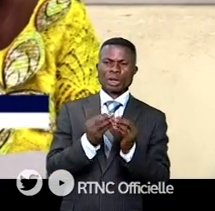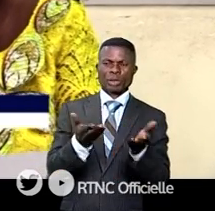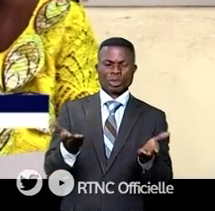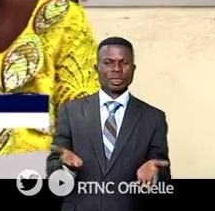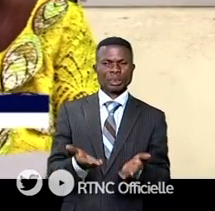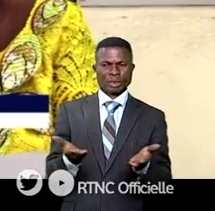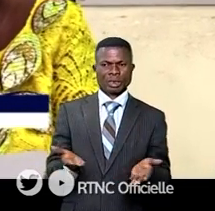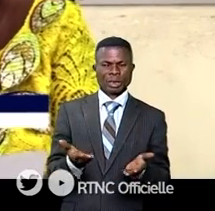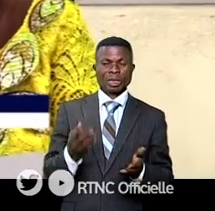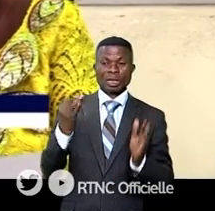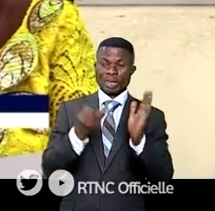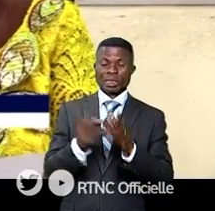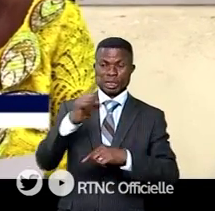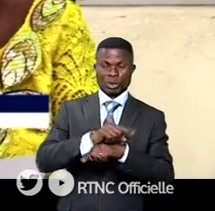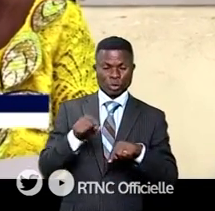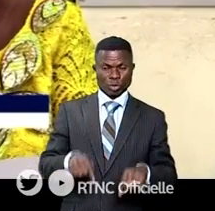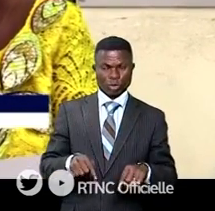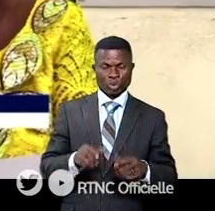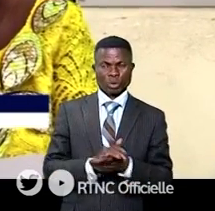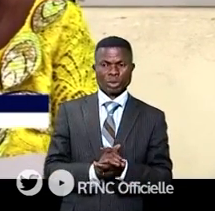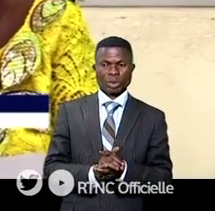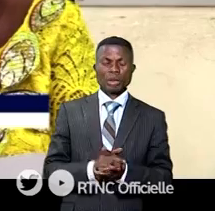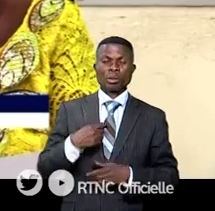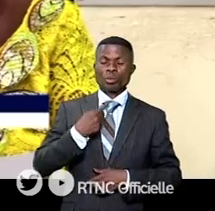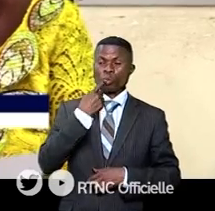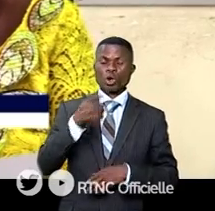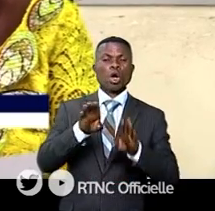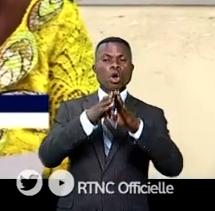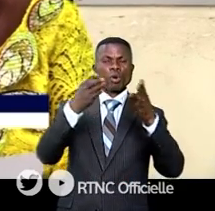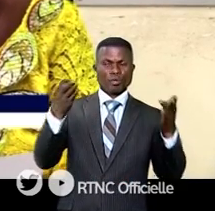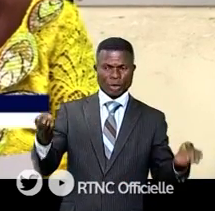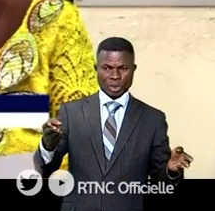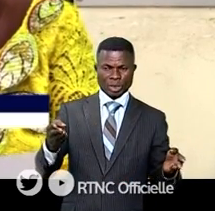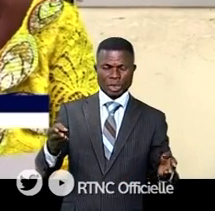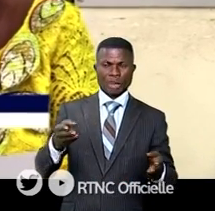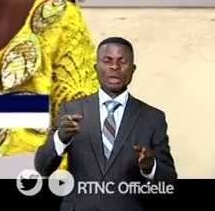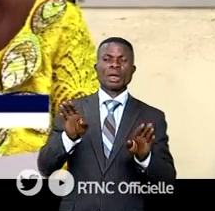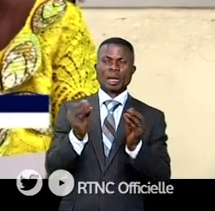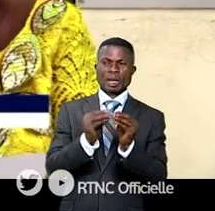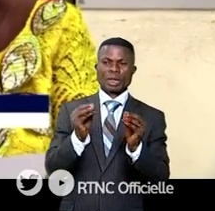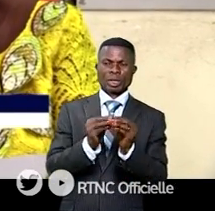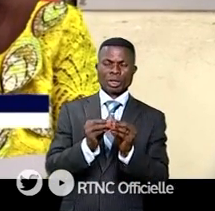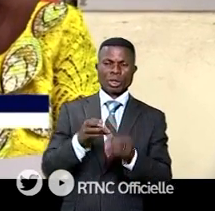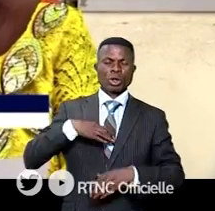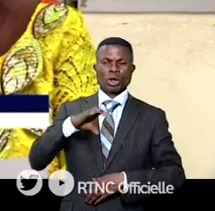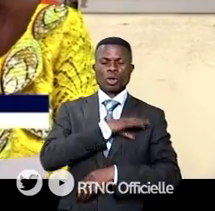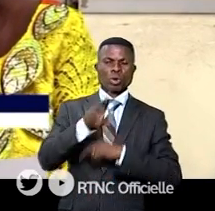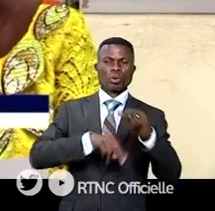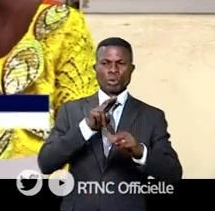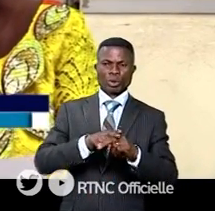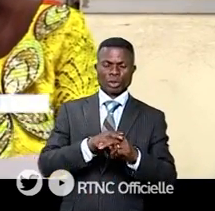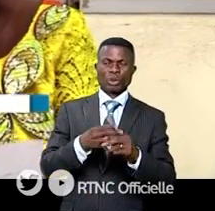vous aurez durant cette journée, je déclare ouverte la plénière du Comité national